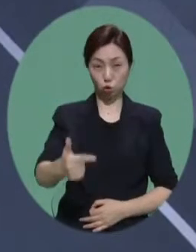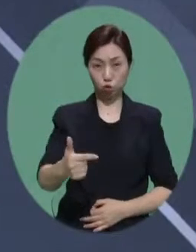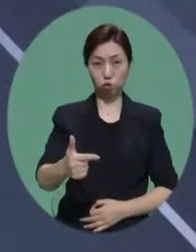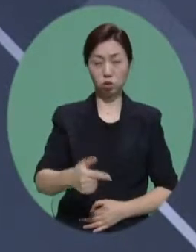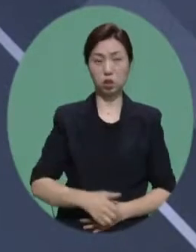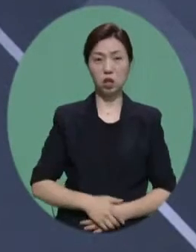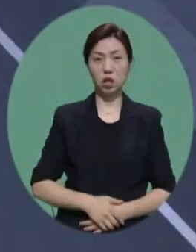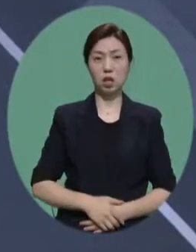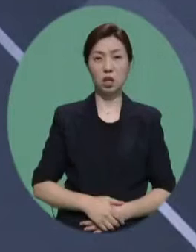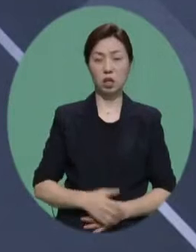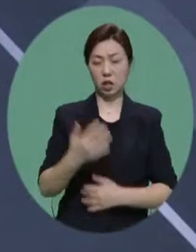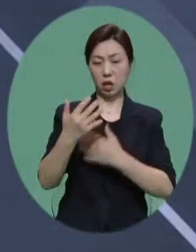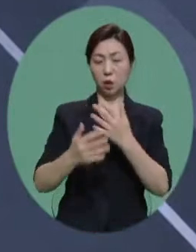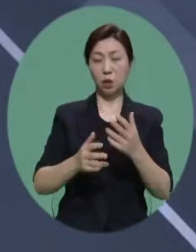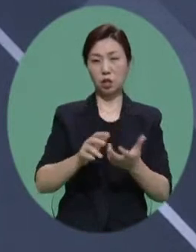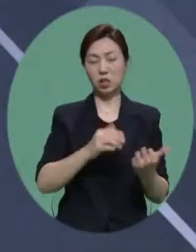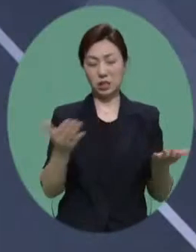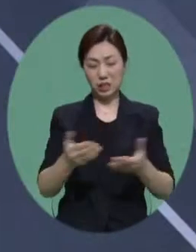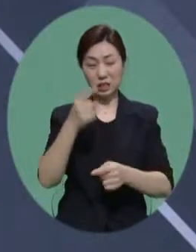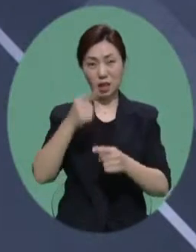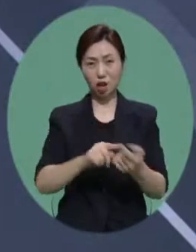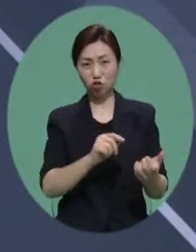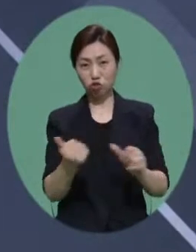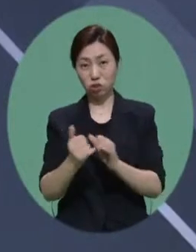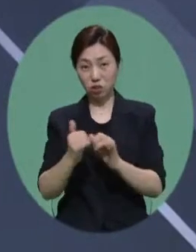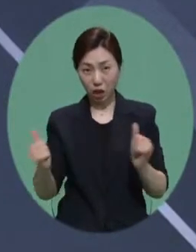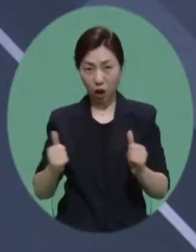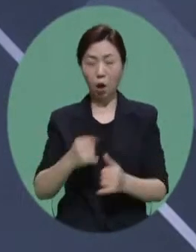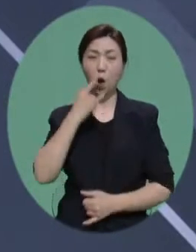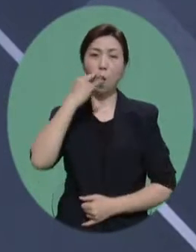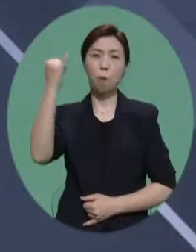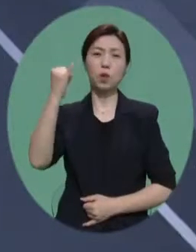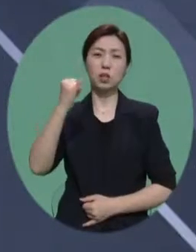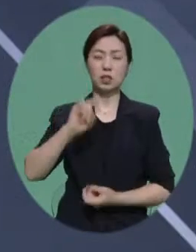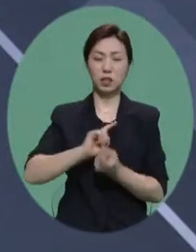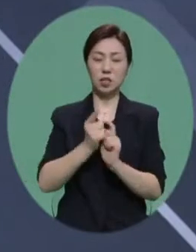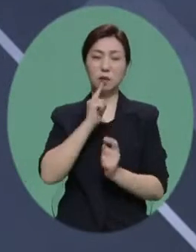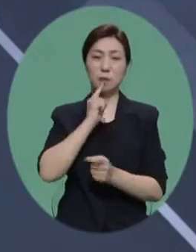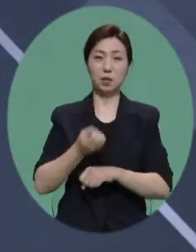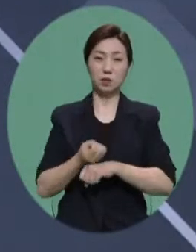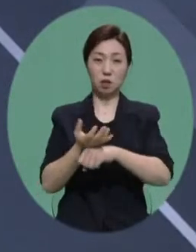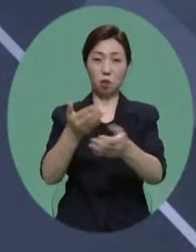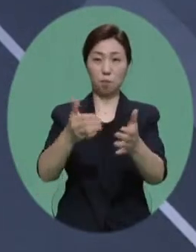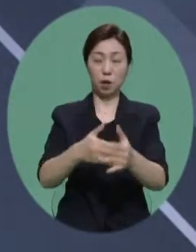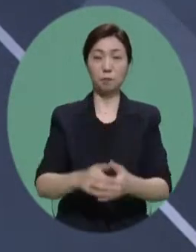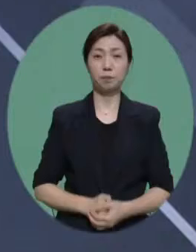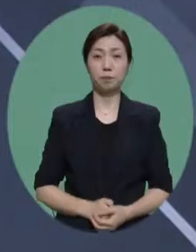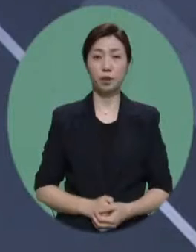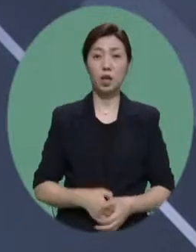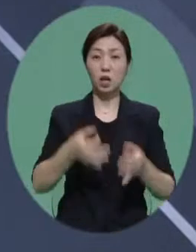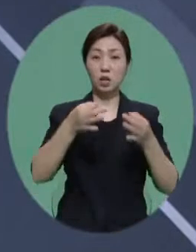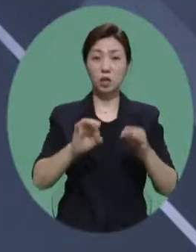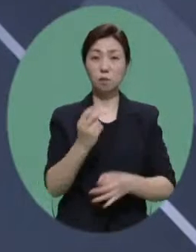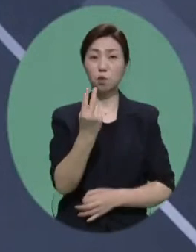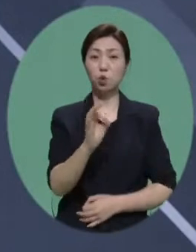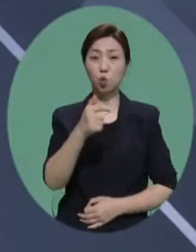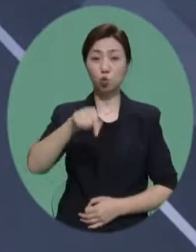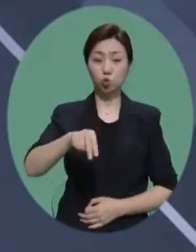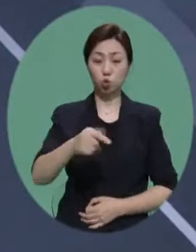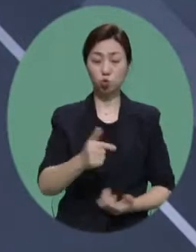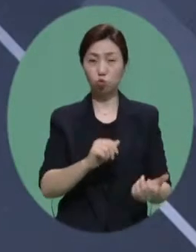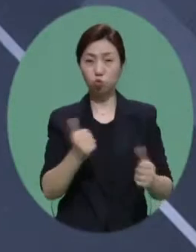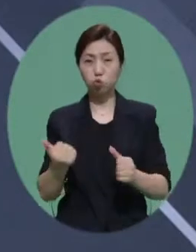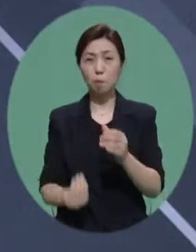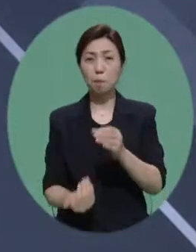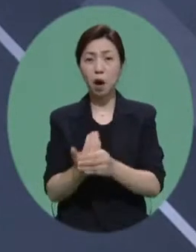님을 대신해서 말씀드리겠습니다 2018년 김용균 의 죽음은 위험의 외주화 때문에 에 발생했습니다